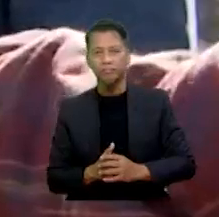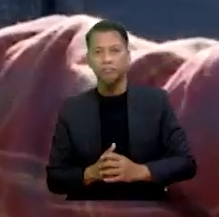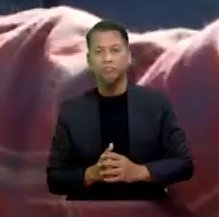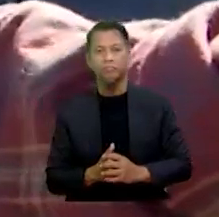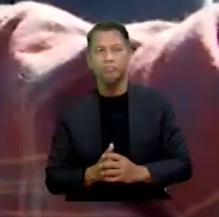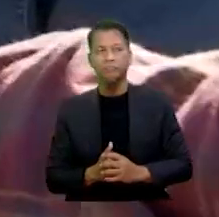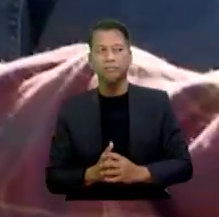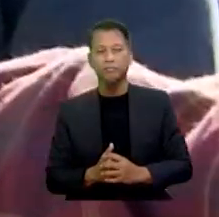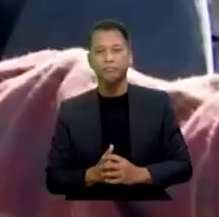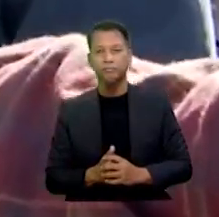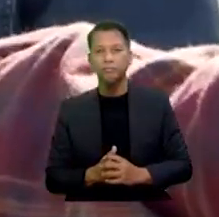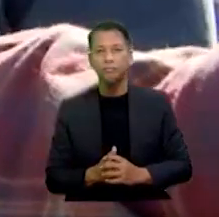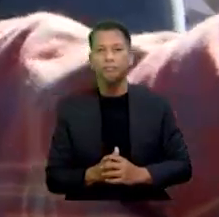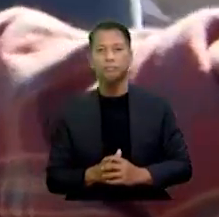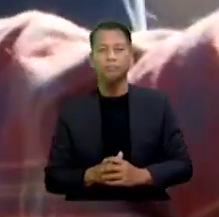jenazah